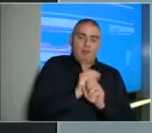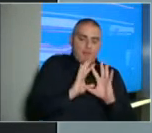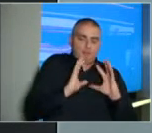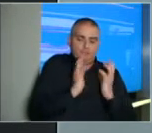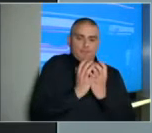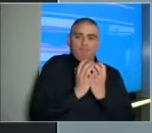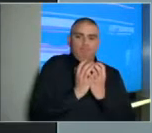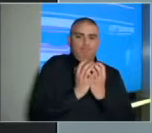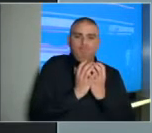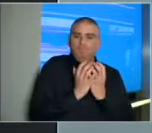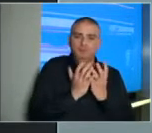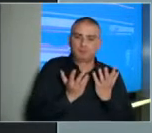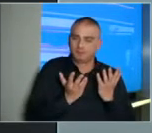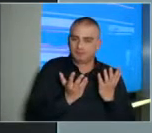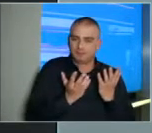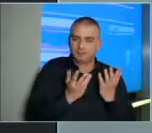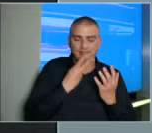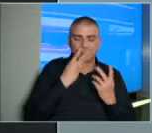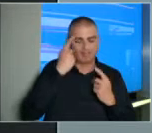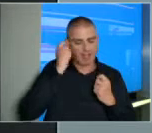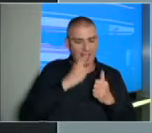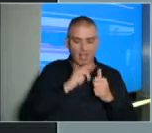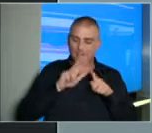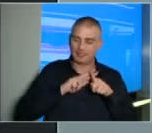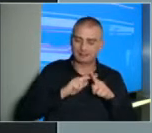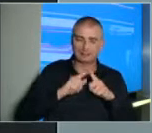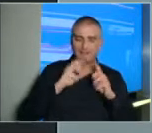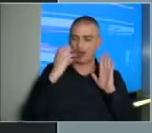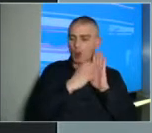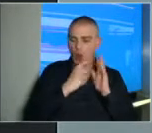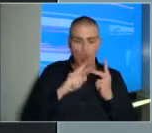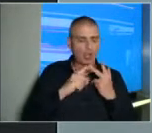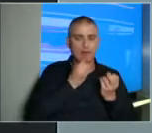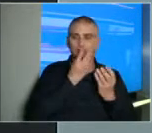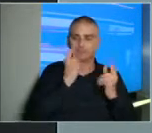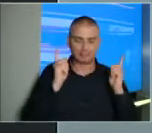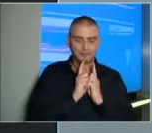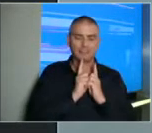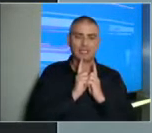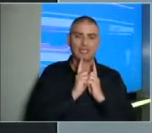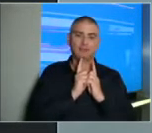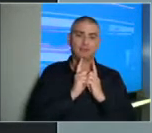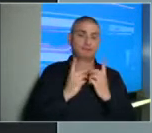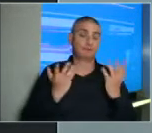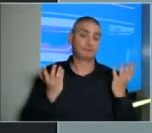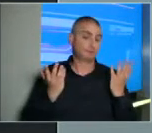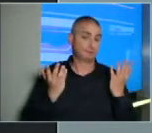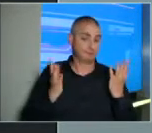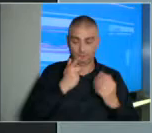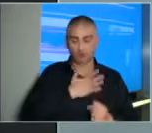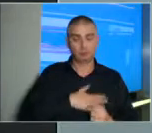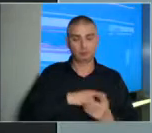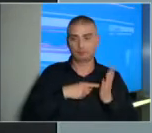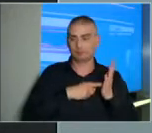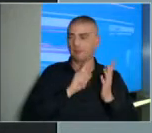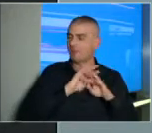ש... אתה יודע, שפה חכמה, צבע, לוגו, מסרים קצרים, למה שהם רוצים